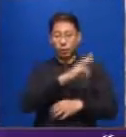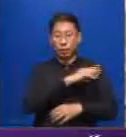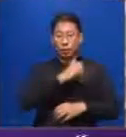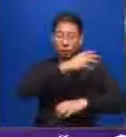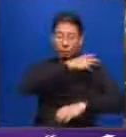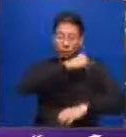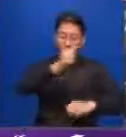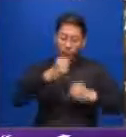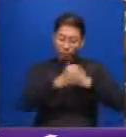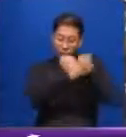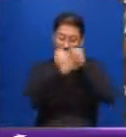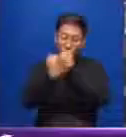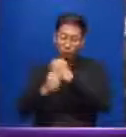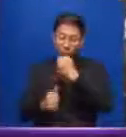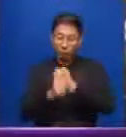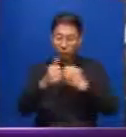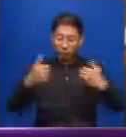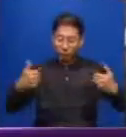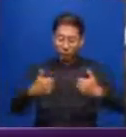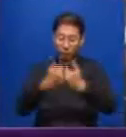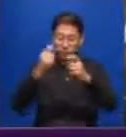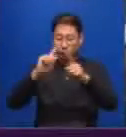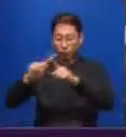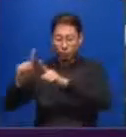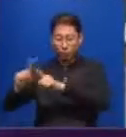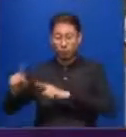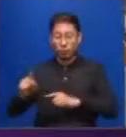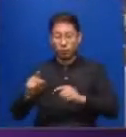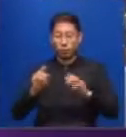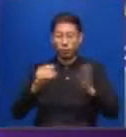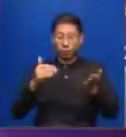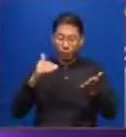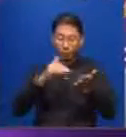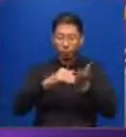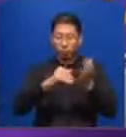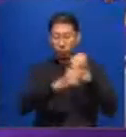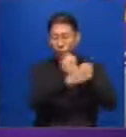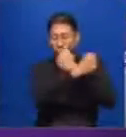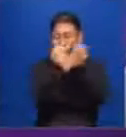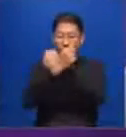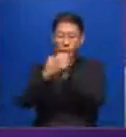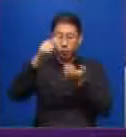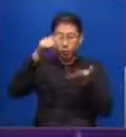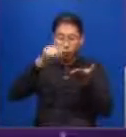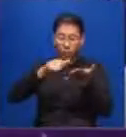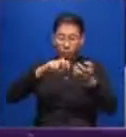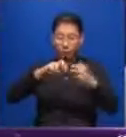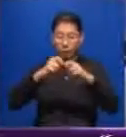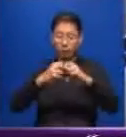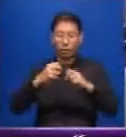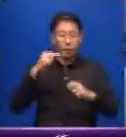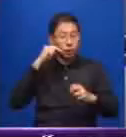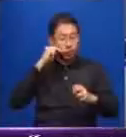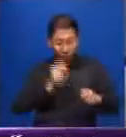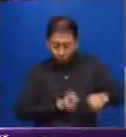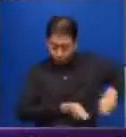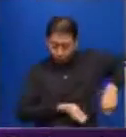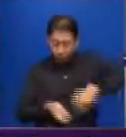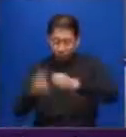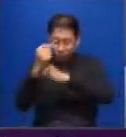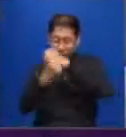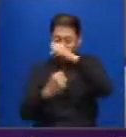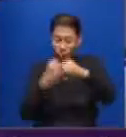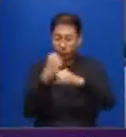อธิบดีกรมป้องกันและบรรเทาสาธารณภัยก็เปิดศูนย์อำนวยการป้องกันและลดอุบัติเหตุทางท้องถนนช่วงเทศกาลสงกรานต์